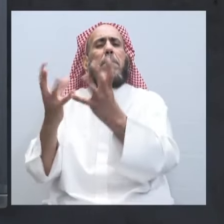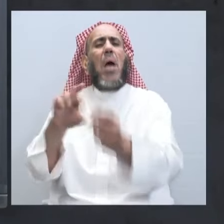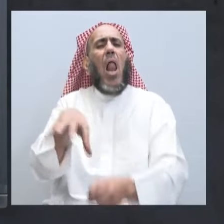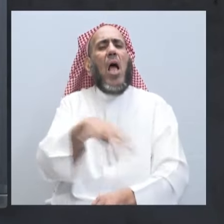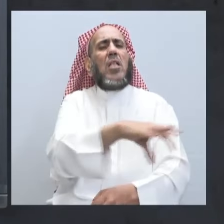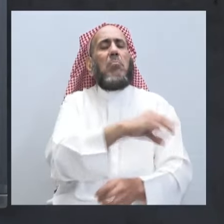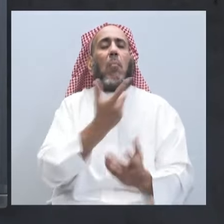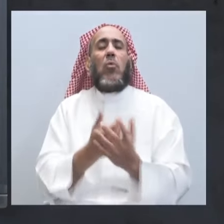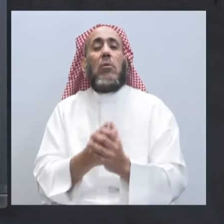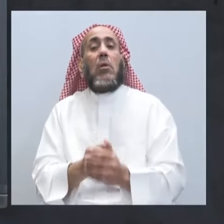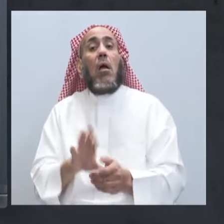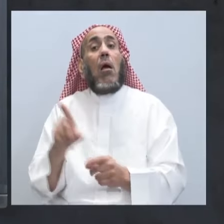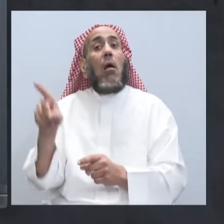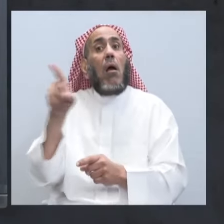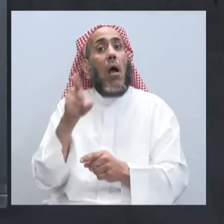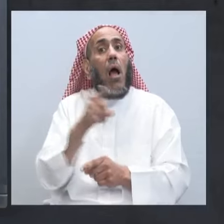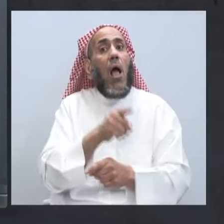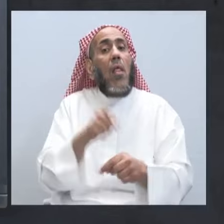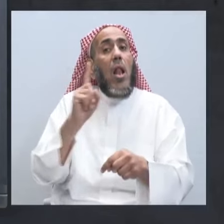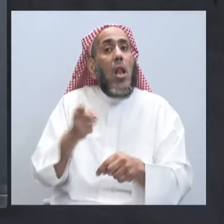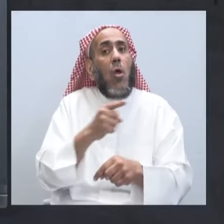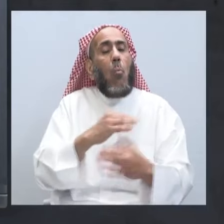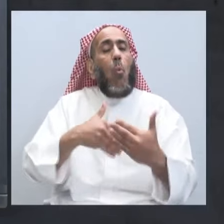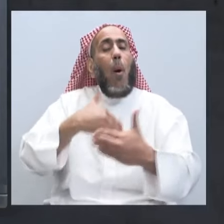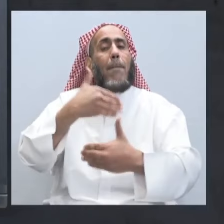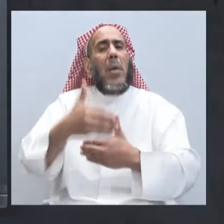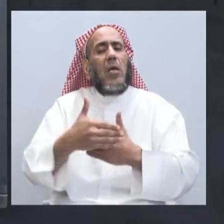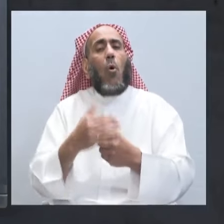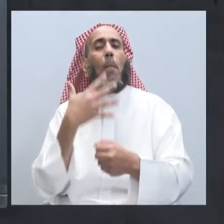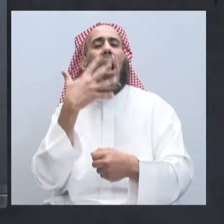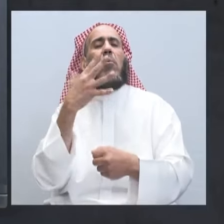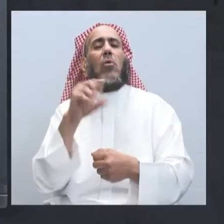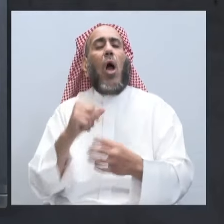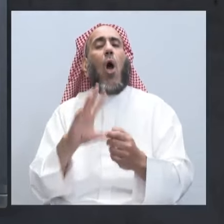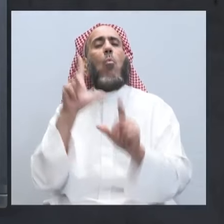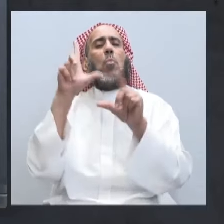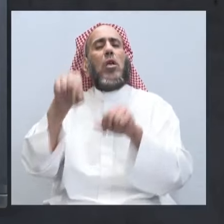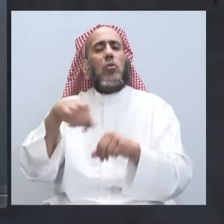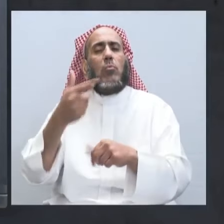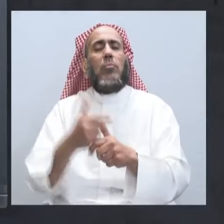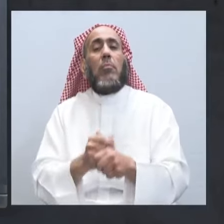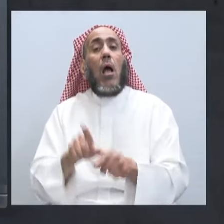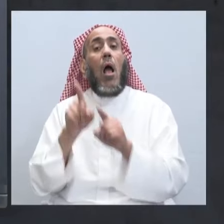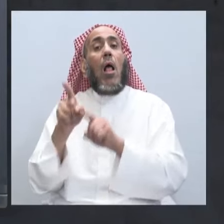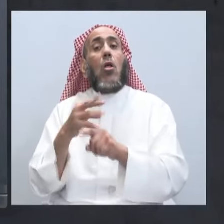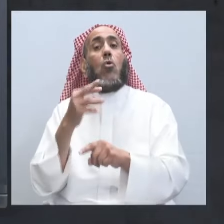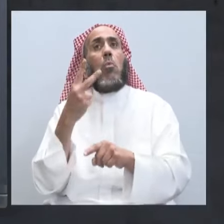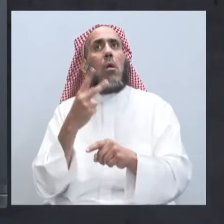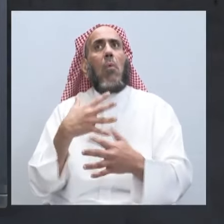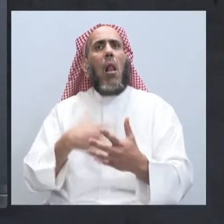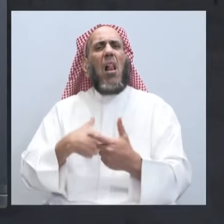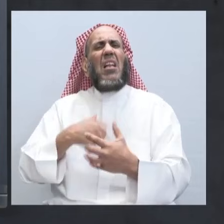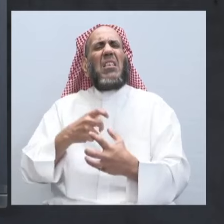البلدان فهذ هذا اليوم وبعده بخمسه ايام او باسبوع اليوم هذه اليومين يبدا الانسان